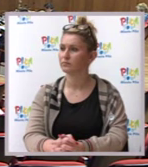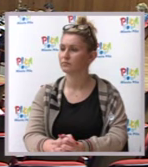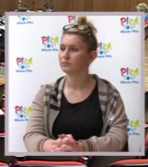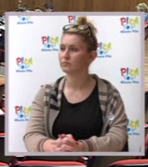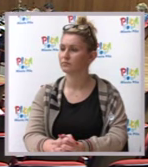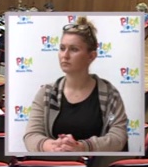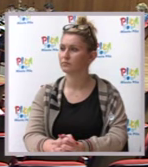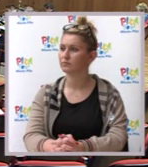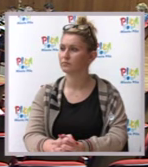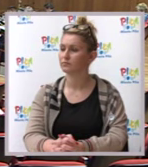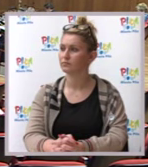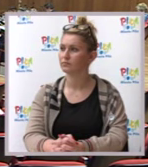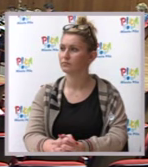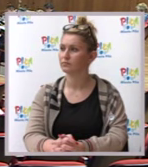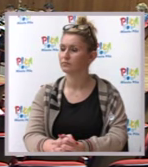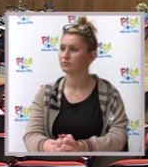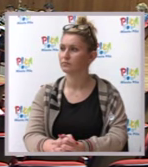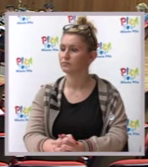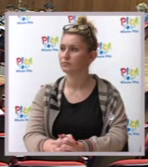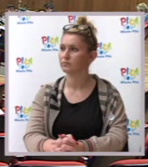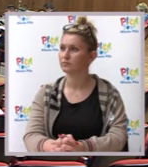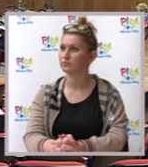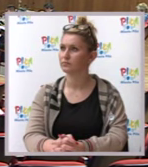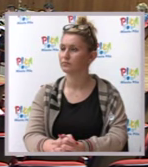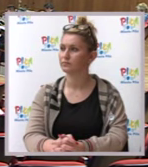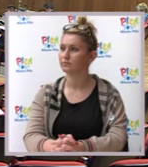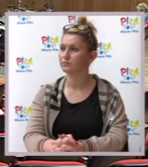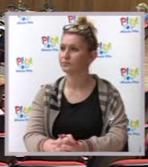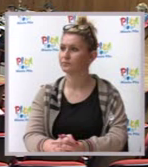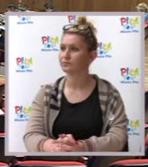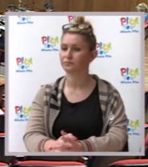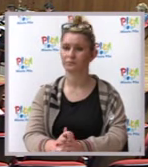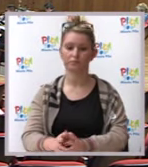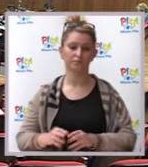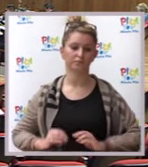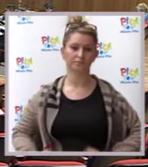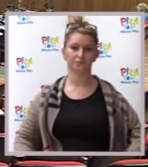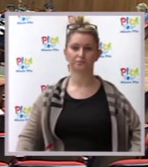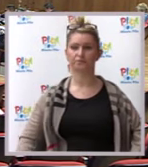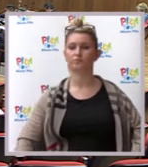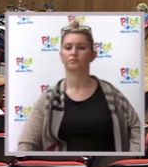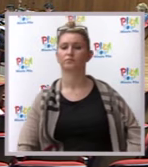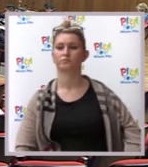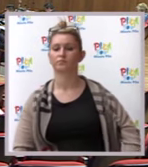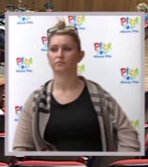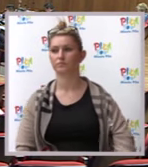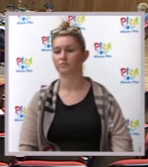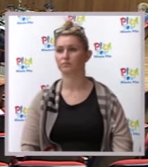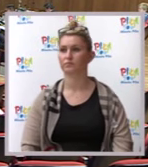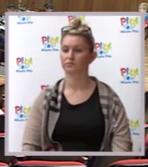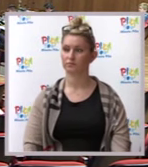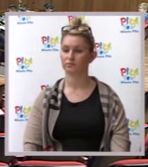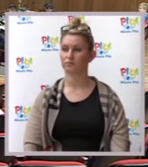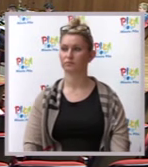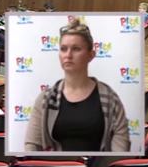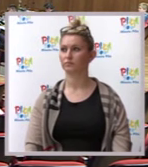tak? Bardzo proszę, pan przewodniczący Paweł Dalke. Powiem tak, ja mam mieszane uczucia, bo tak naprawdę nie wiem, co zrobić, ponieważ z